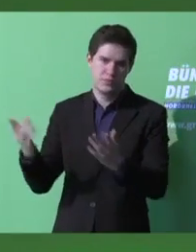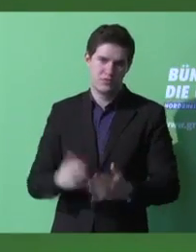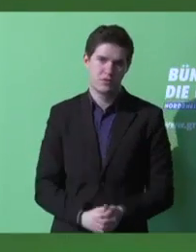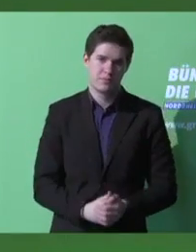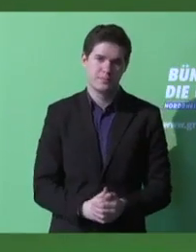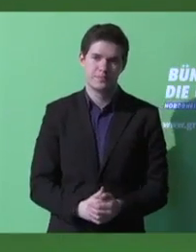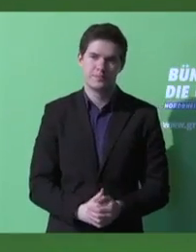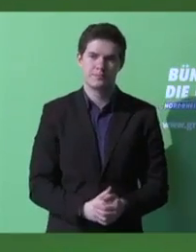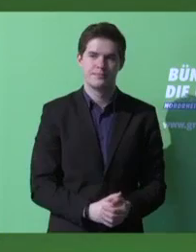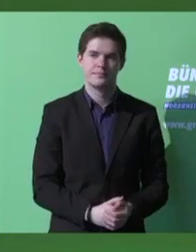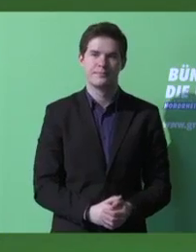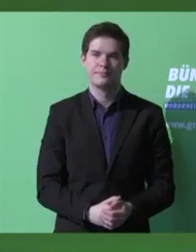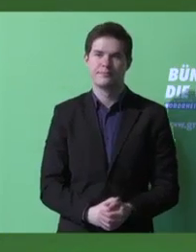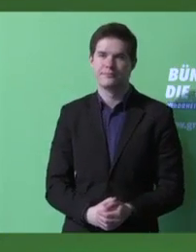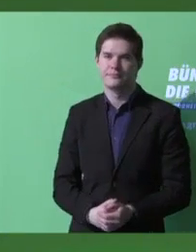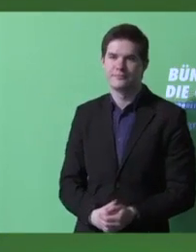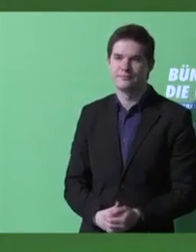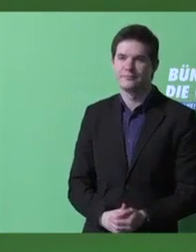Freunde,